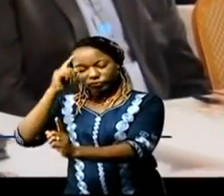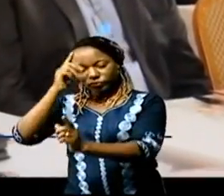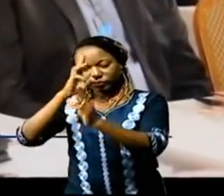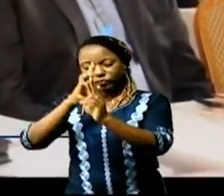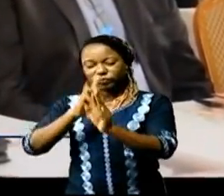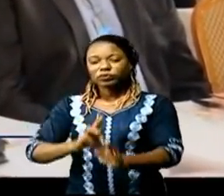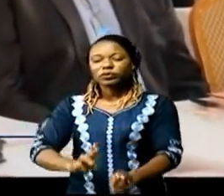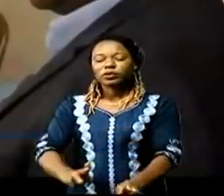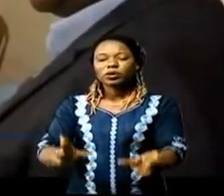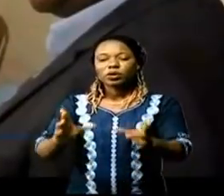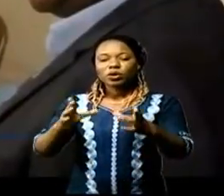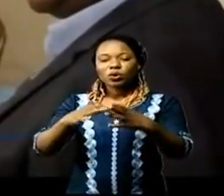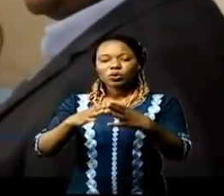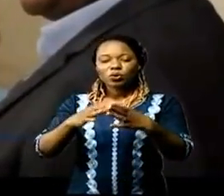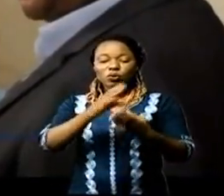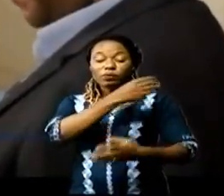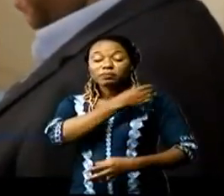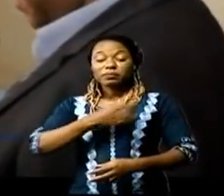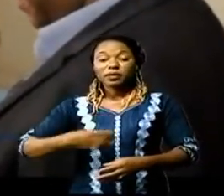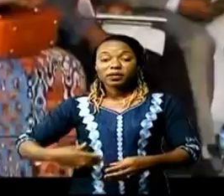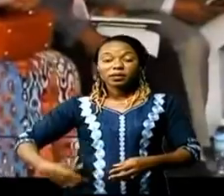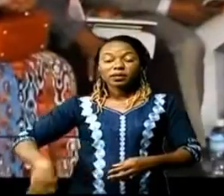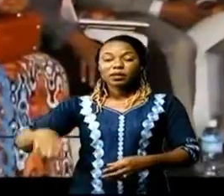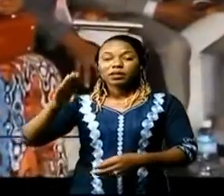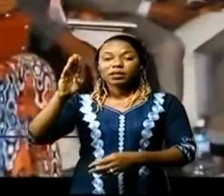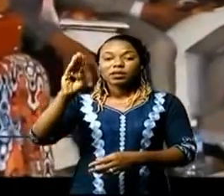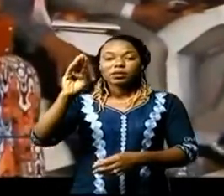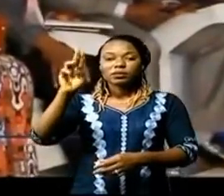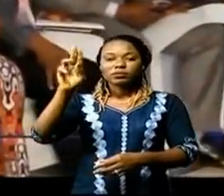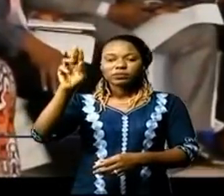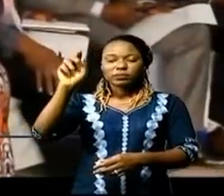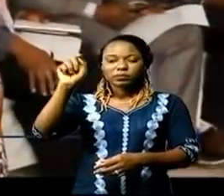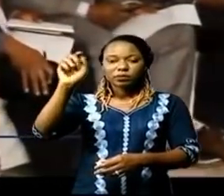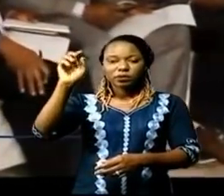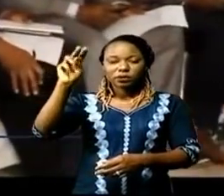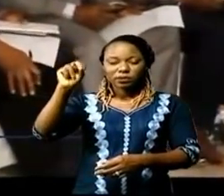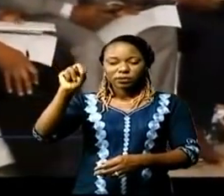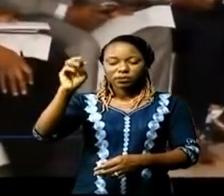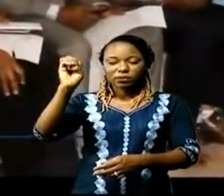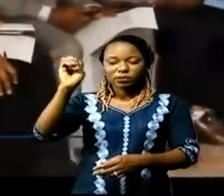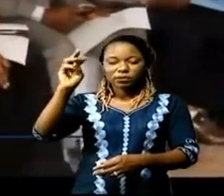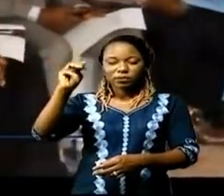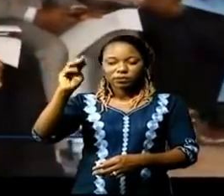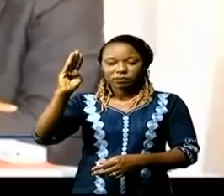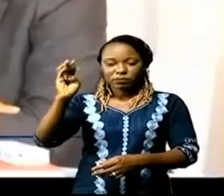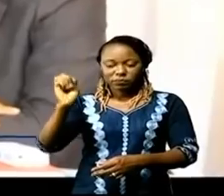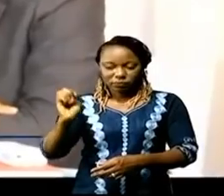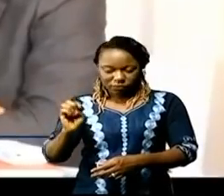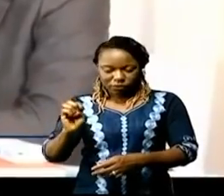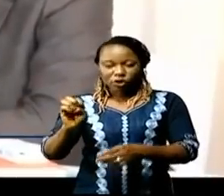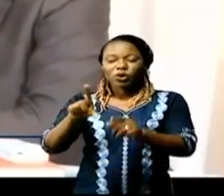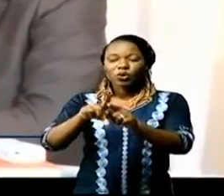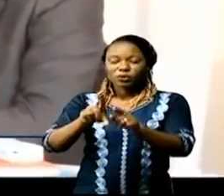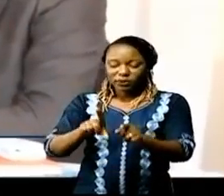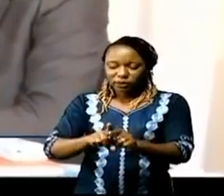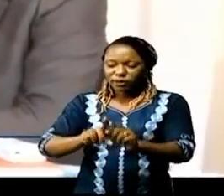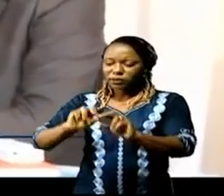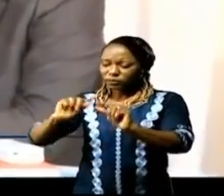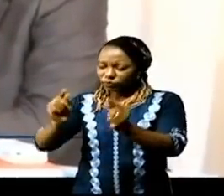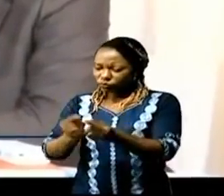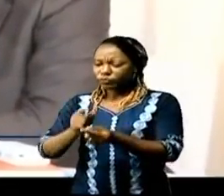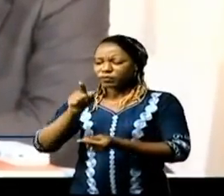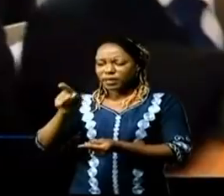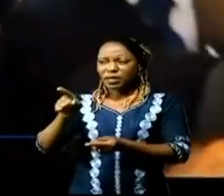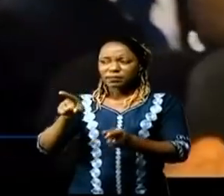civilités au maire de Butembo. Puis est intervenue une rencontre entre les opérateurs économiques du